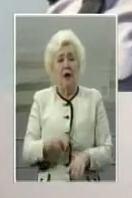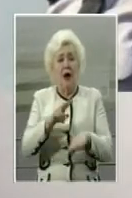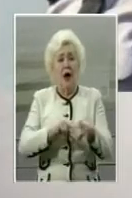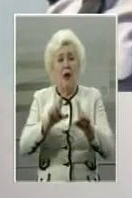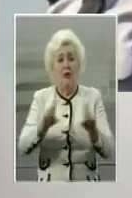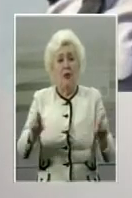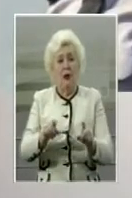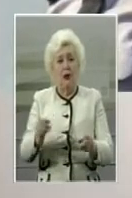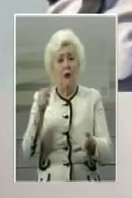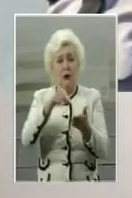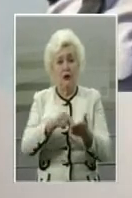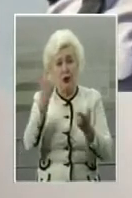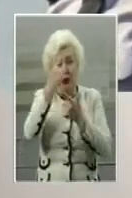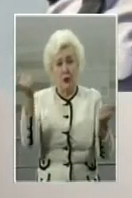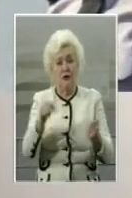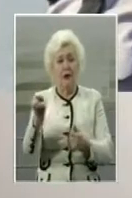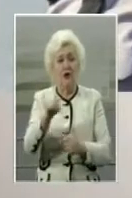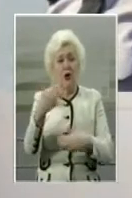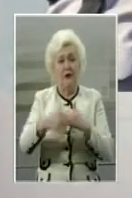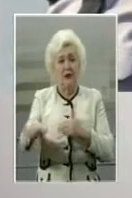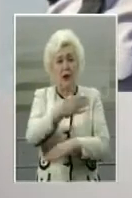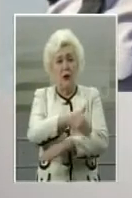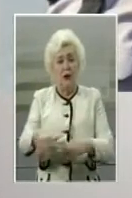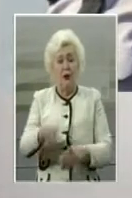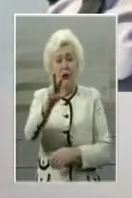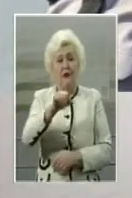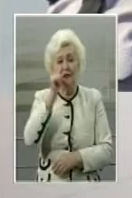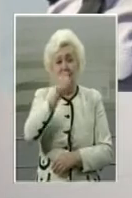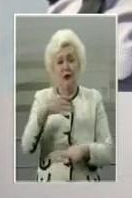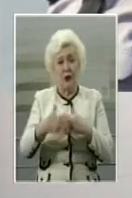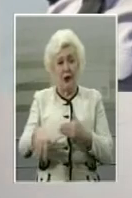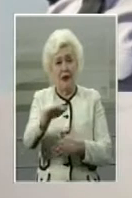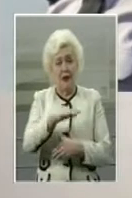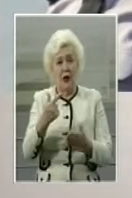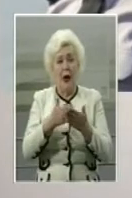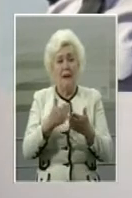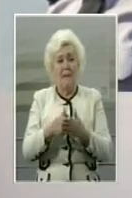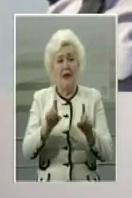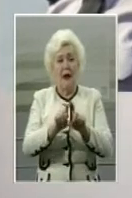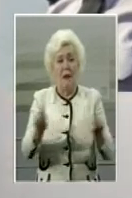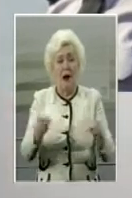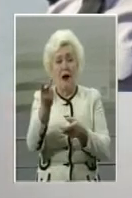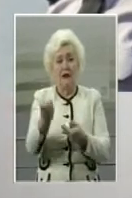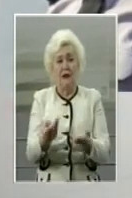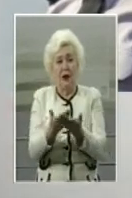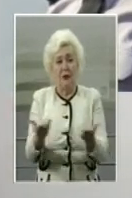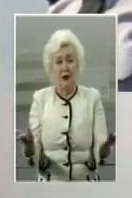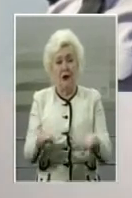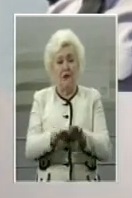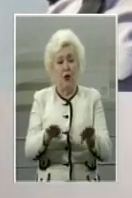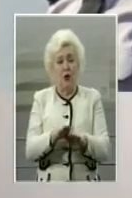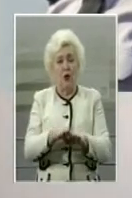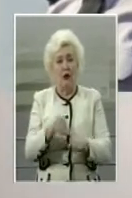Поліцію надійшло повідомлення, що в Херсоні по проспекту 200-річчя Херсона біля магазину лежить предмет, схожий на